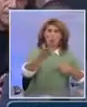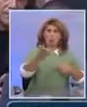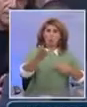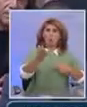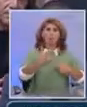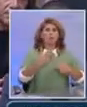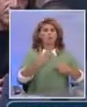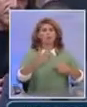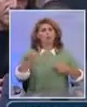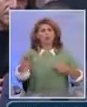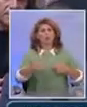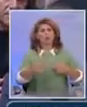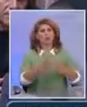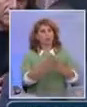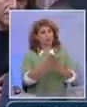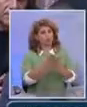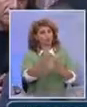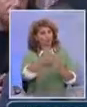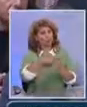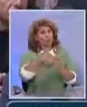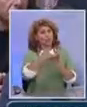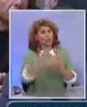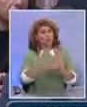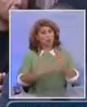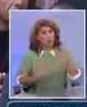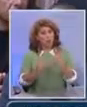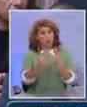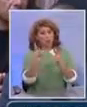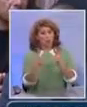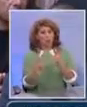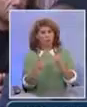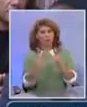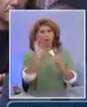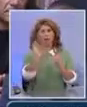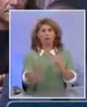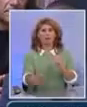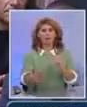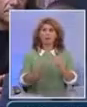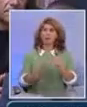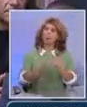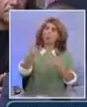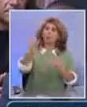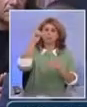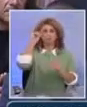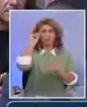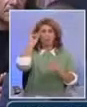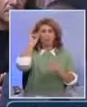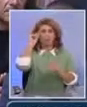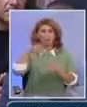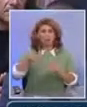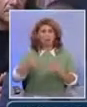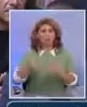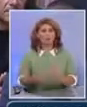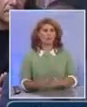τον κανόνα της αξιοκρατίας που ήταν το όριο του 10 και φτάσαμε στο σημείο να μπαίνουν σε ανώτατα πλέον